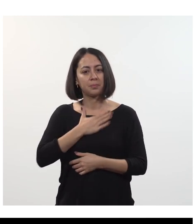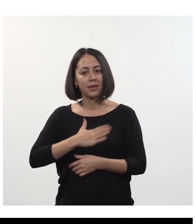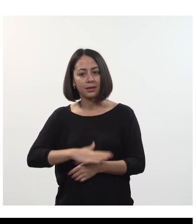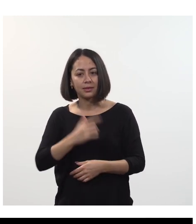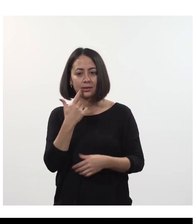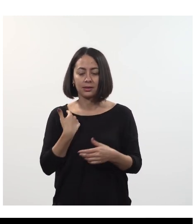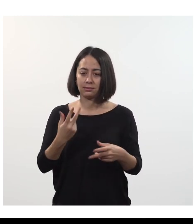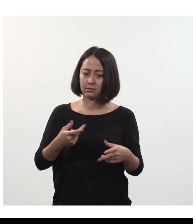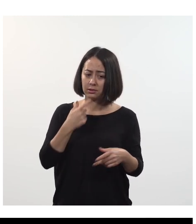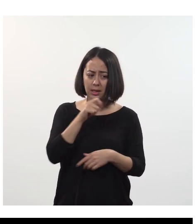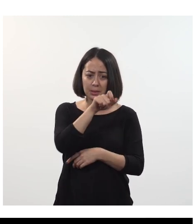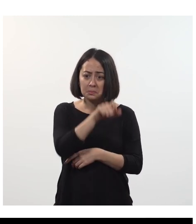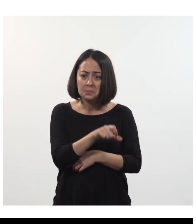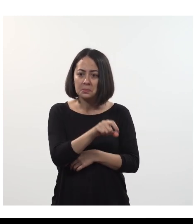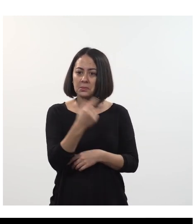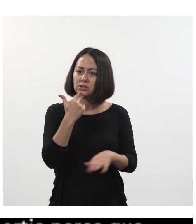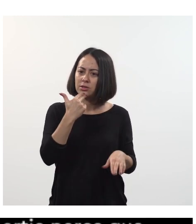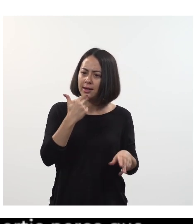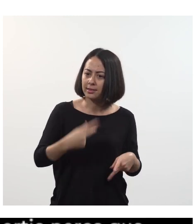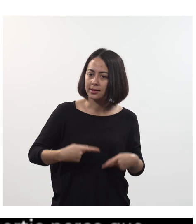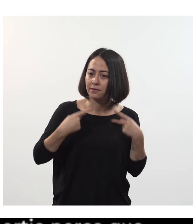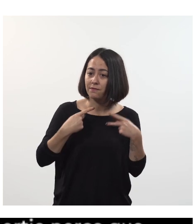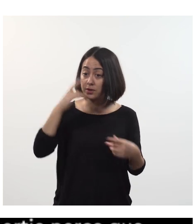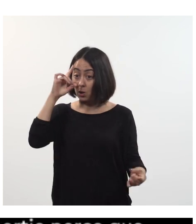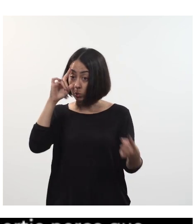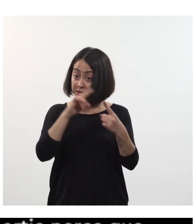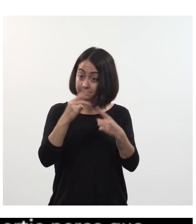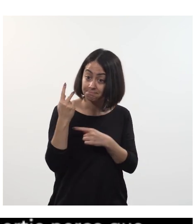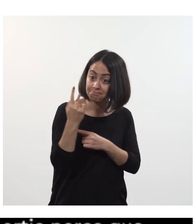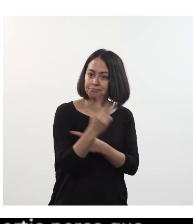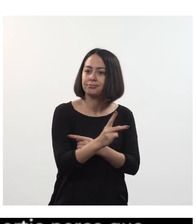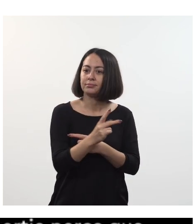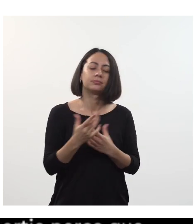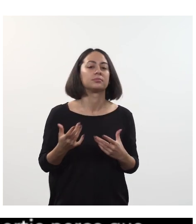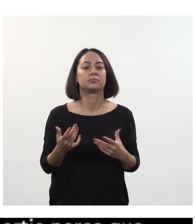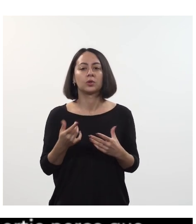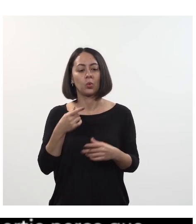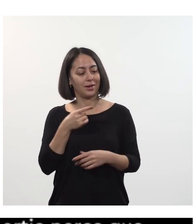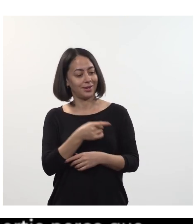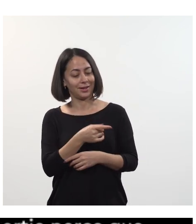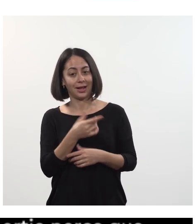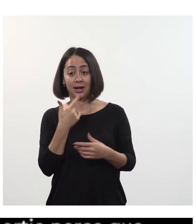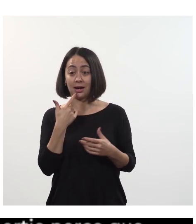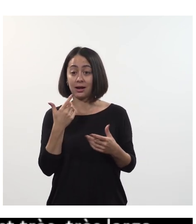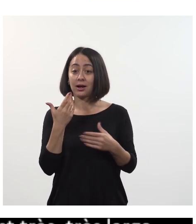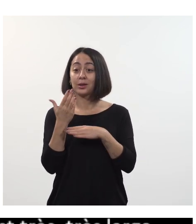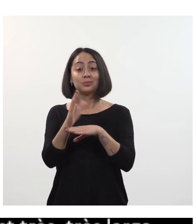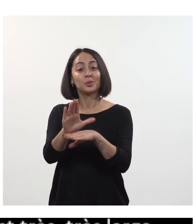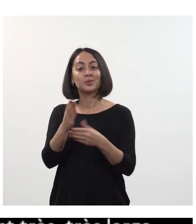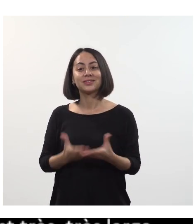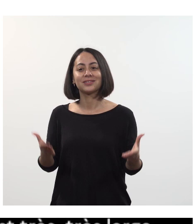personne, ses objectifs aussi. Donc là, je vous ai mis situation particulière, une patiente qu'on a pris en